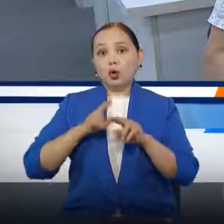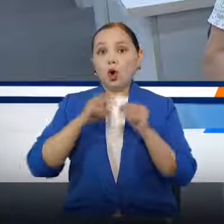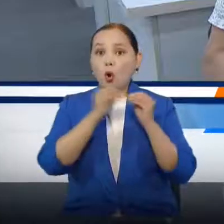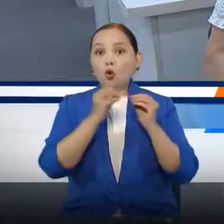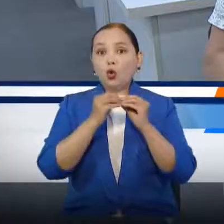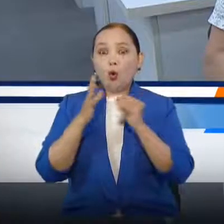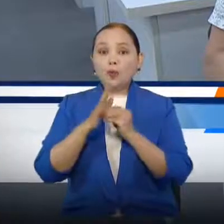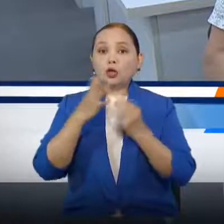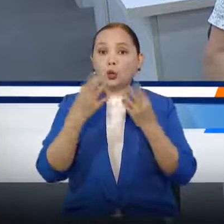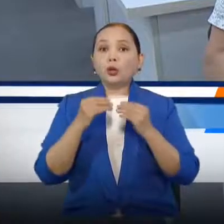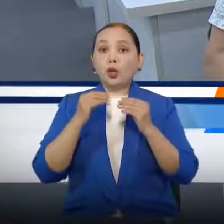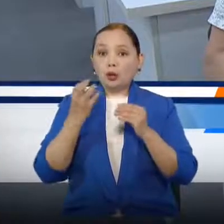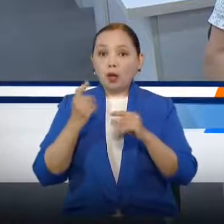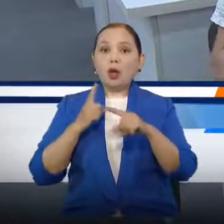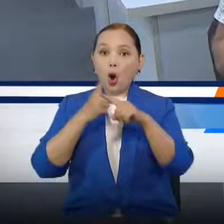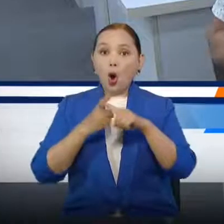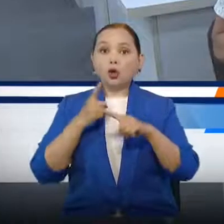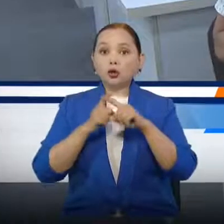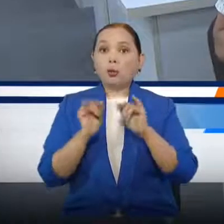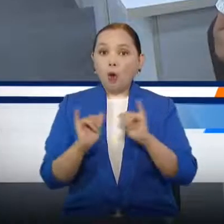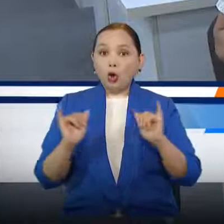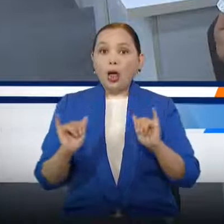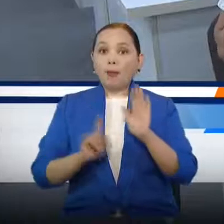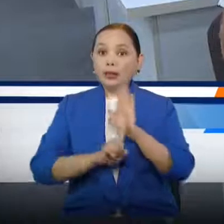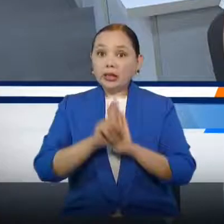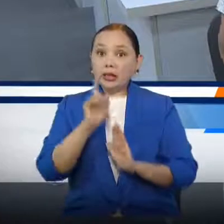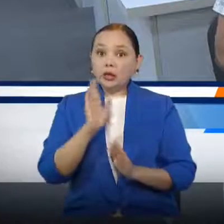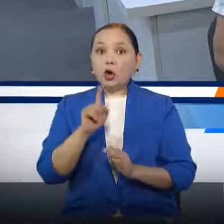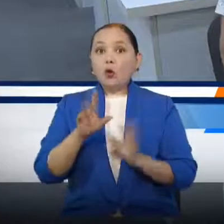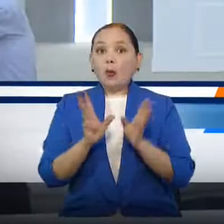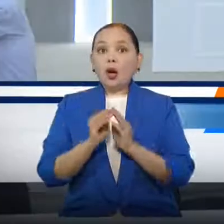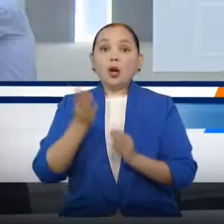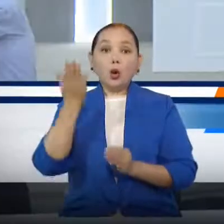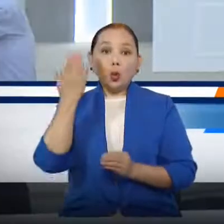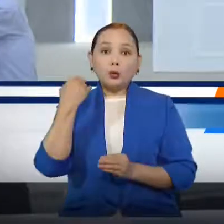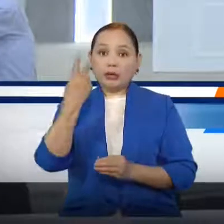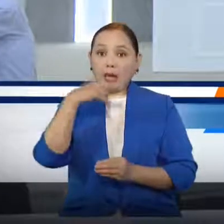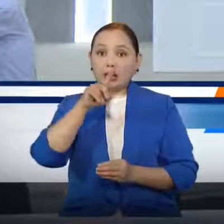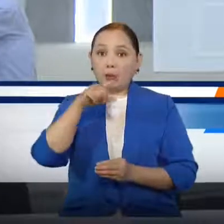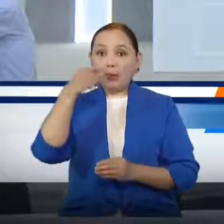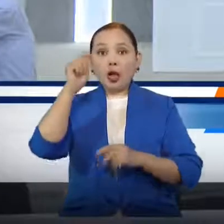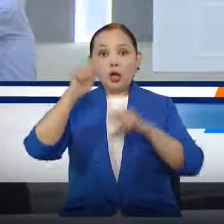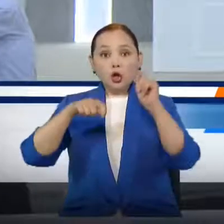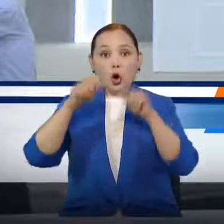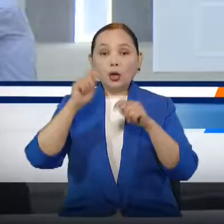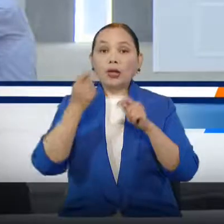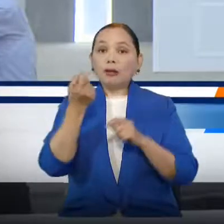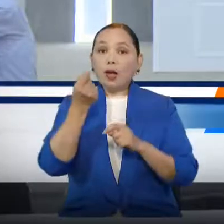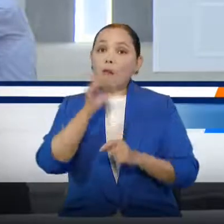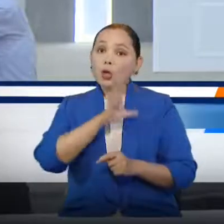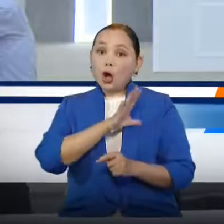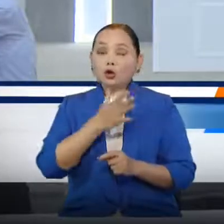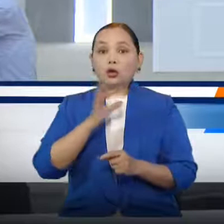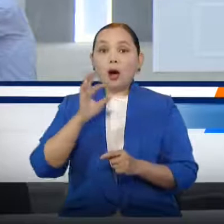10-15 kunga ortib boryapti issiq kunlarda kelishi. Shu bilan birga o'tgan 2021 yilda yog'ingarchilikning kam yog'ishi,